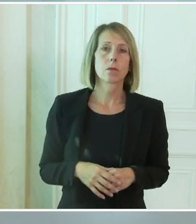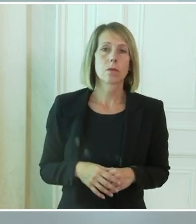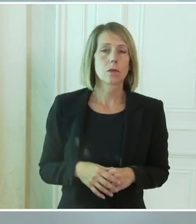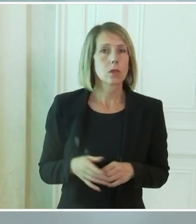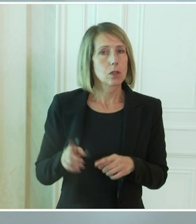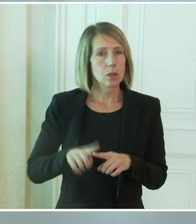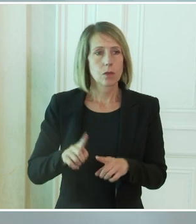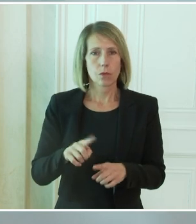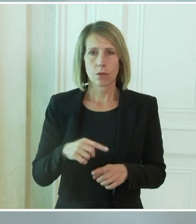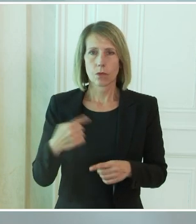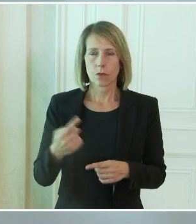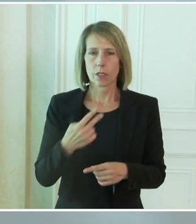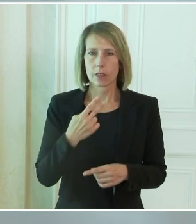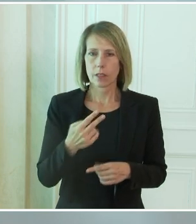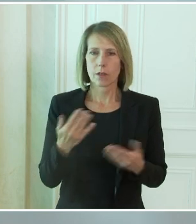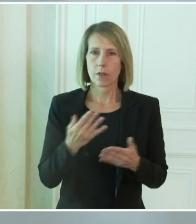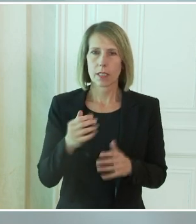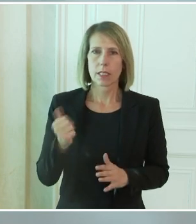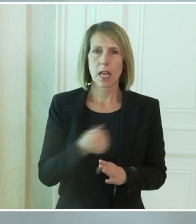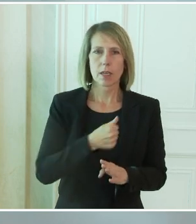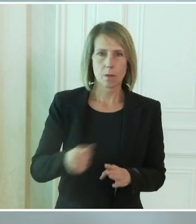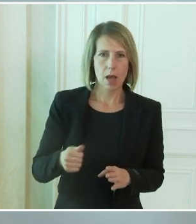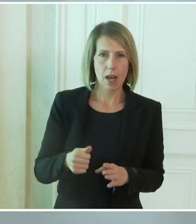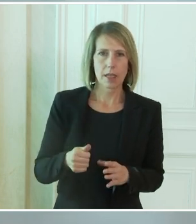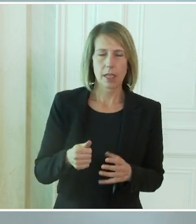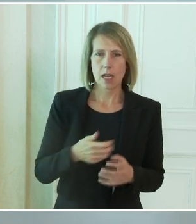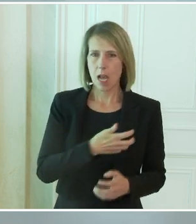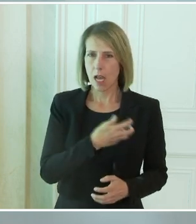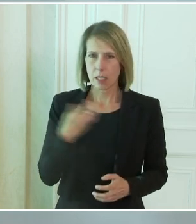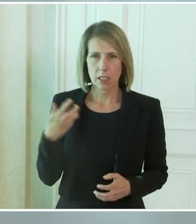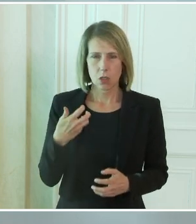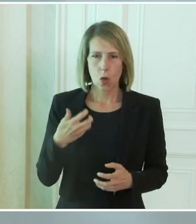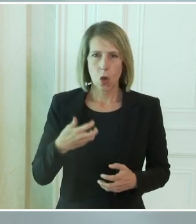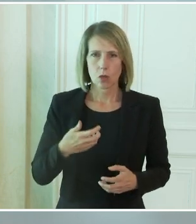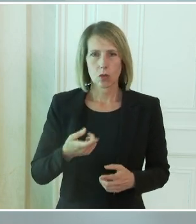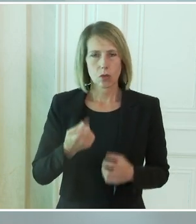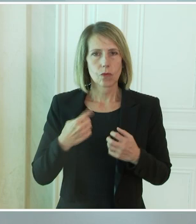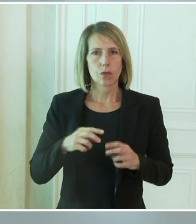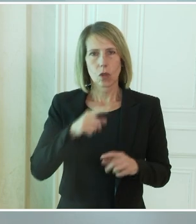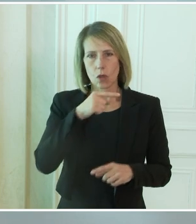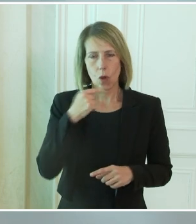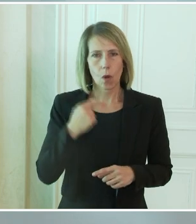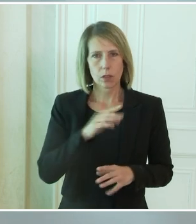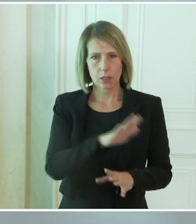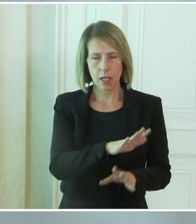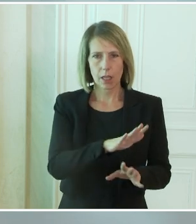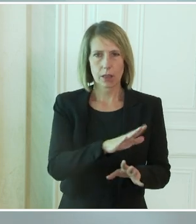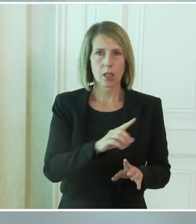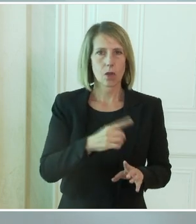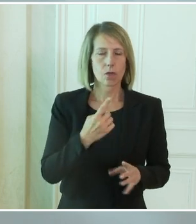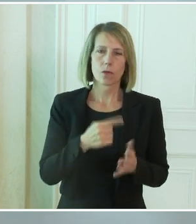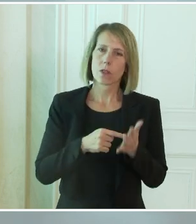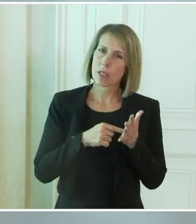und wir konfrontieren mit einer einmaligen Aggression der Russischen Föderation, wir